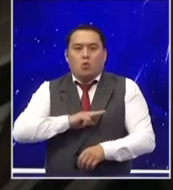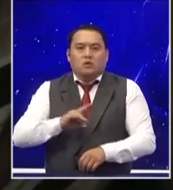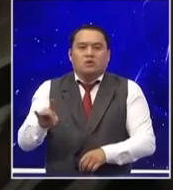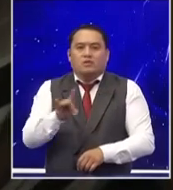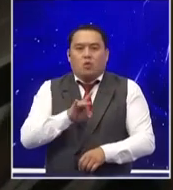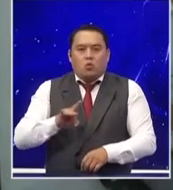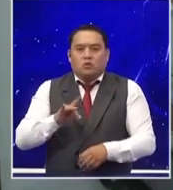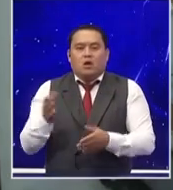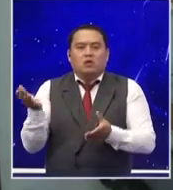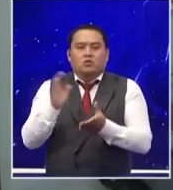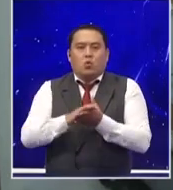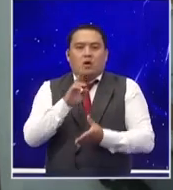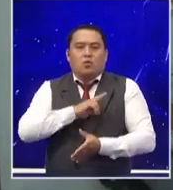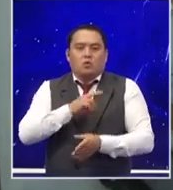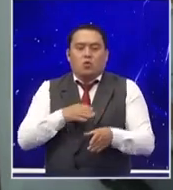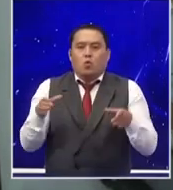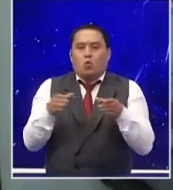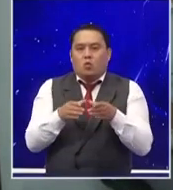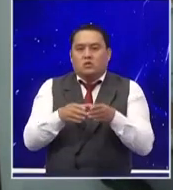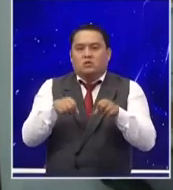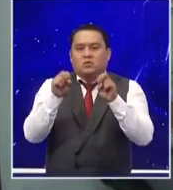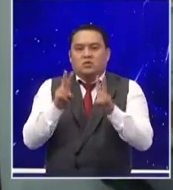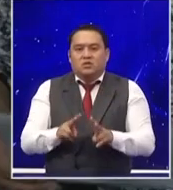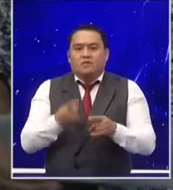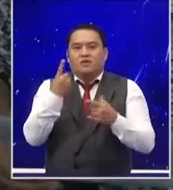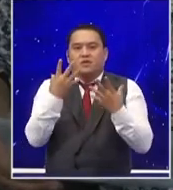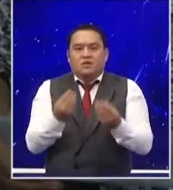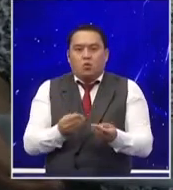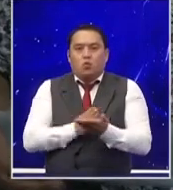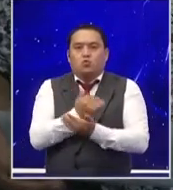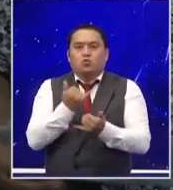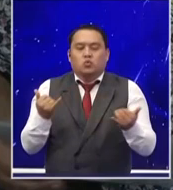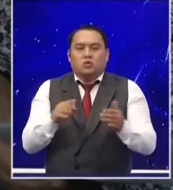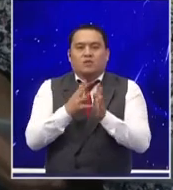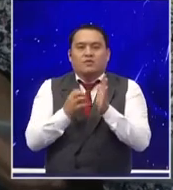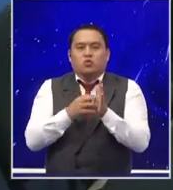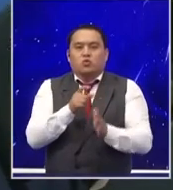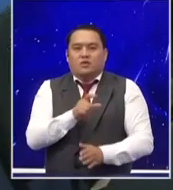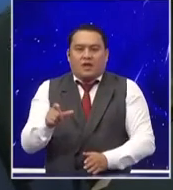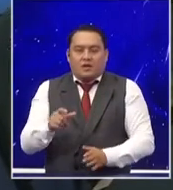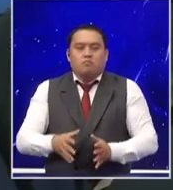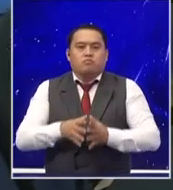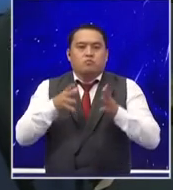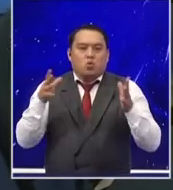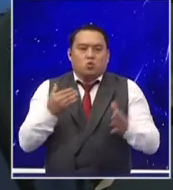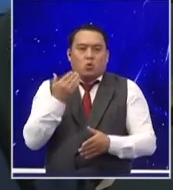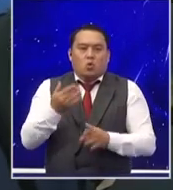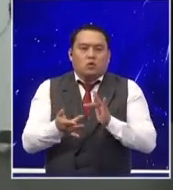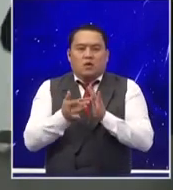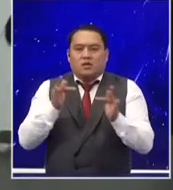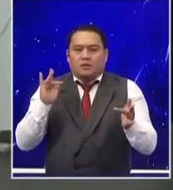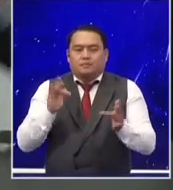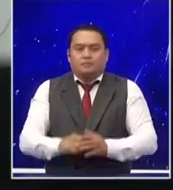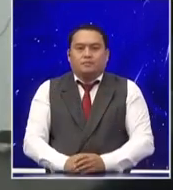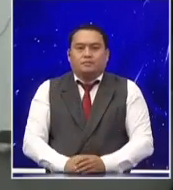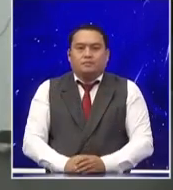центре ознакомилась мониторинговая группа по словам специалистов день здесь получают услуги свыше 900 ловек большинство из них онлайн за